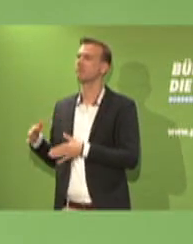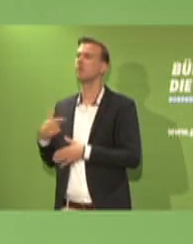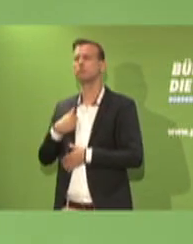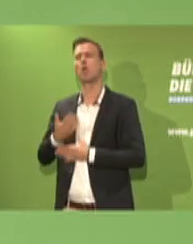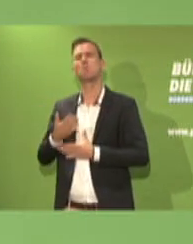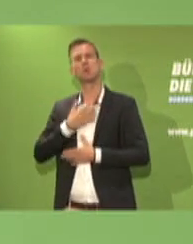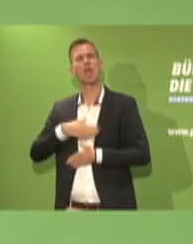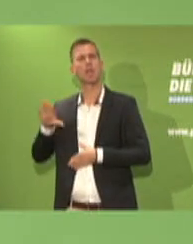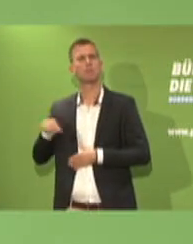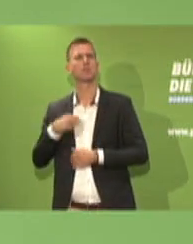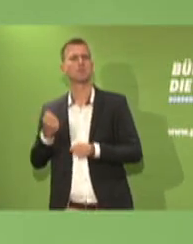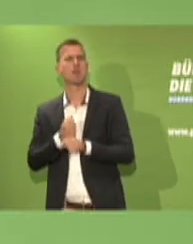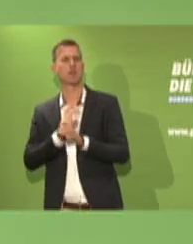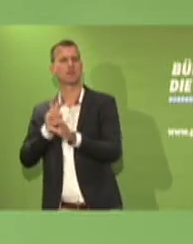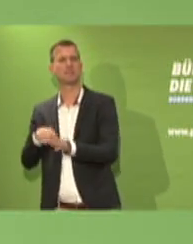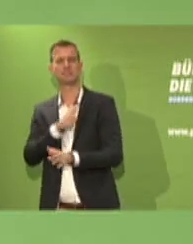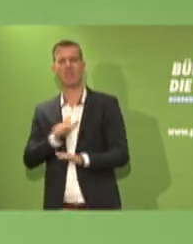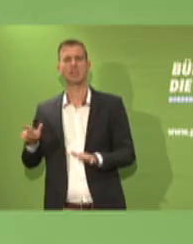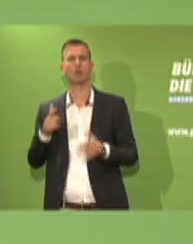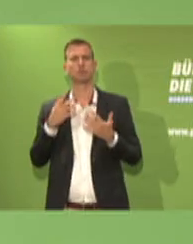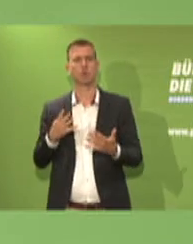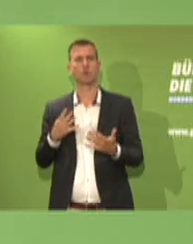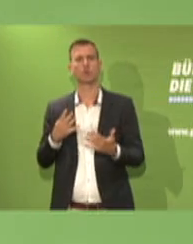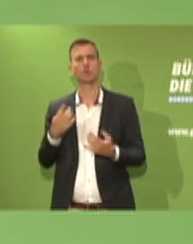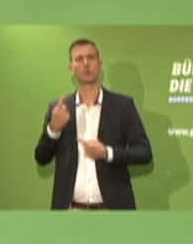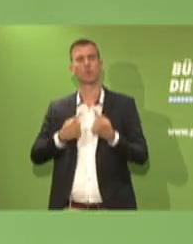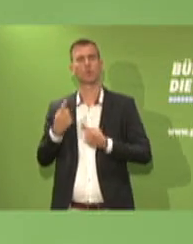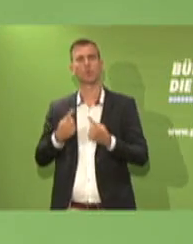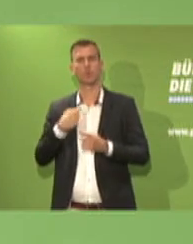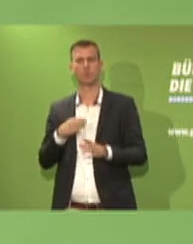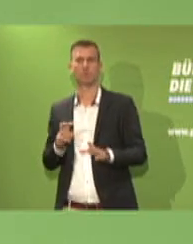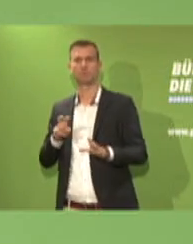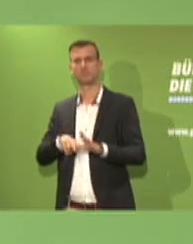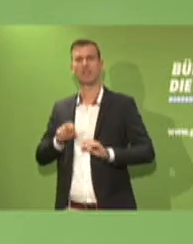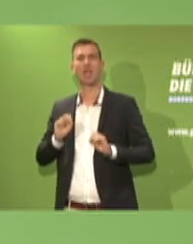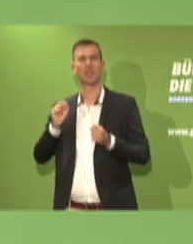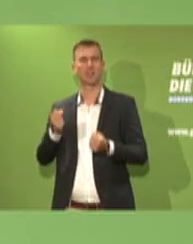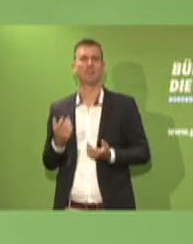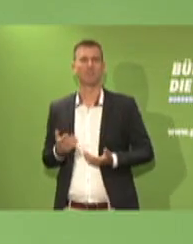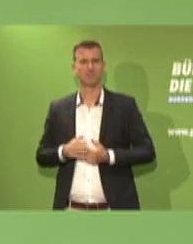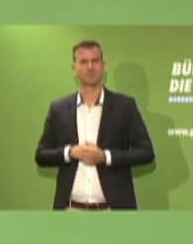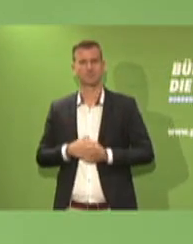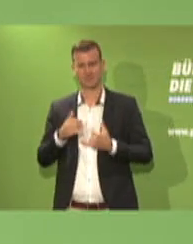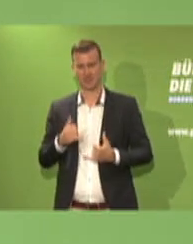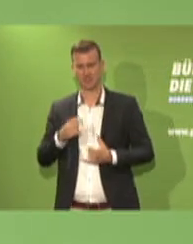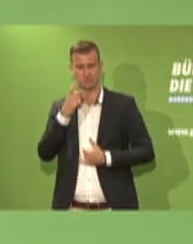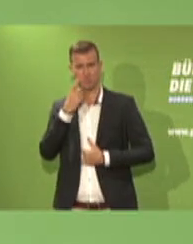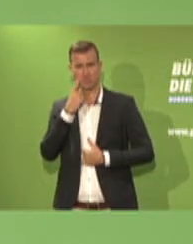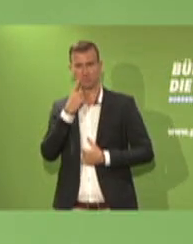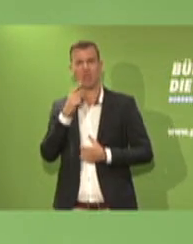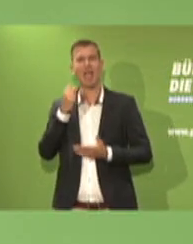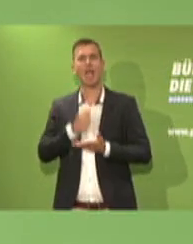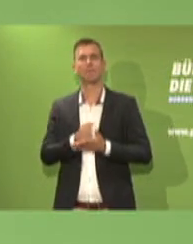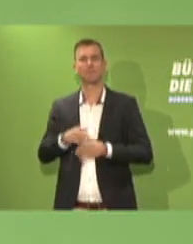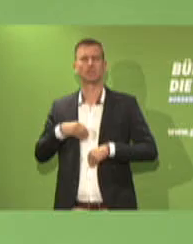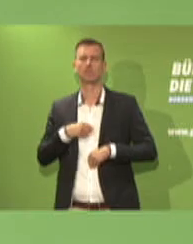diese Arbeit mitgestalten. Ich bin seit 2009 bei den Grünen aktiv, habe zurzeit kein politisches Amt